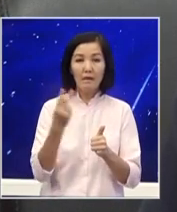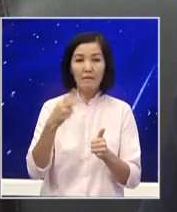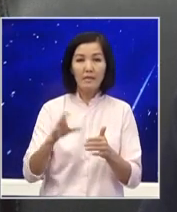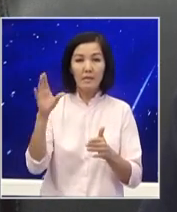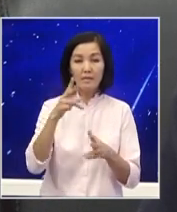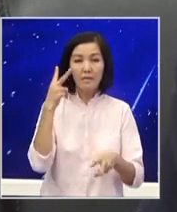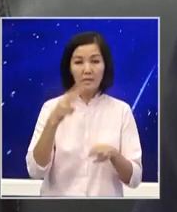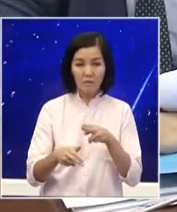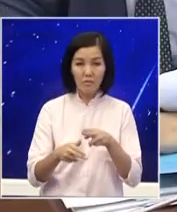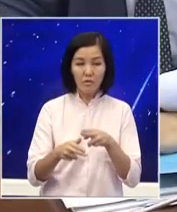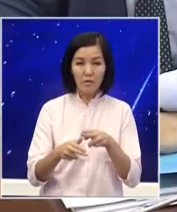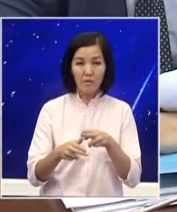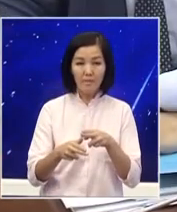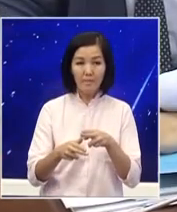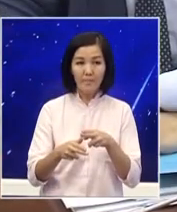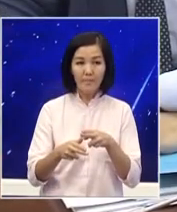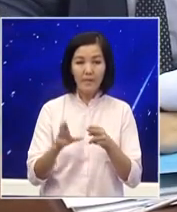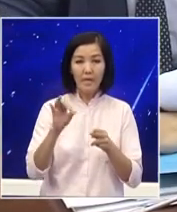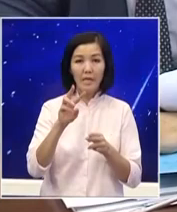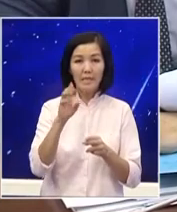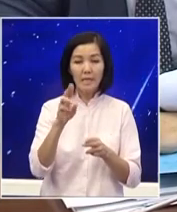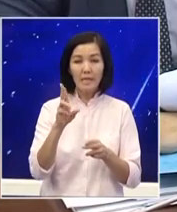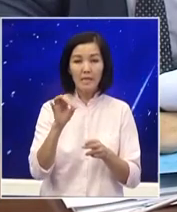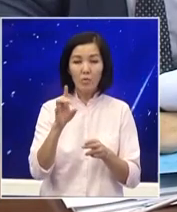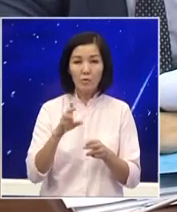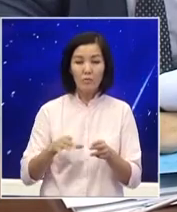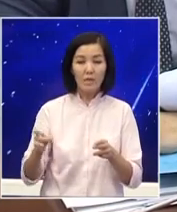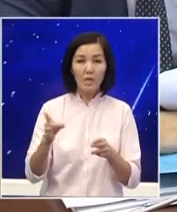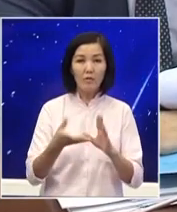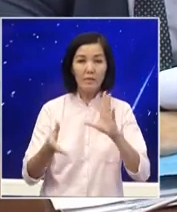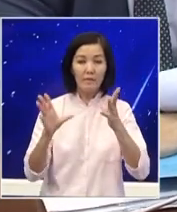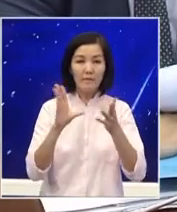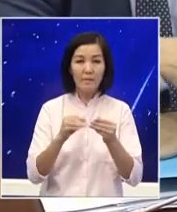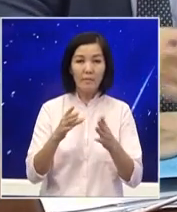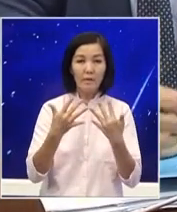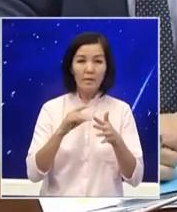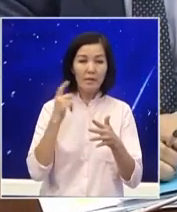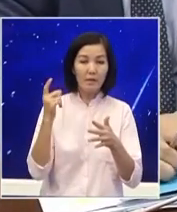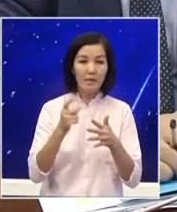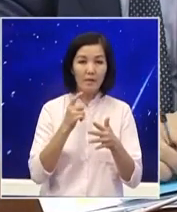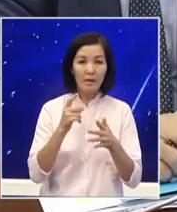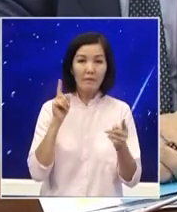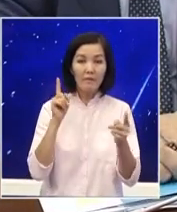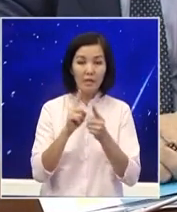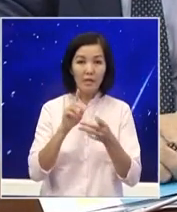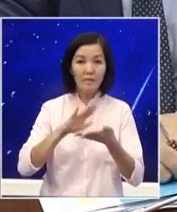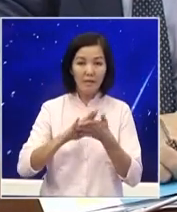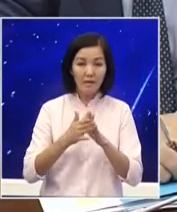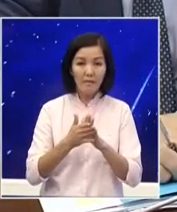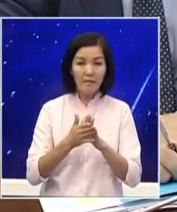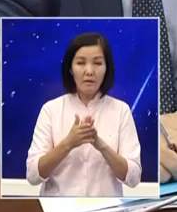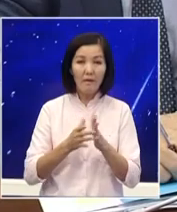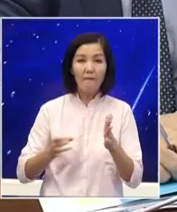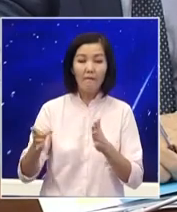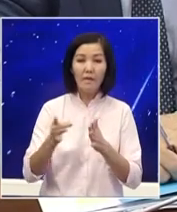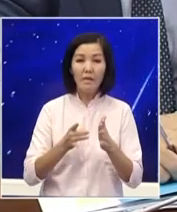которым я если близкие капсульные со всеми крестьянскими хозяйствами встречался в этом районе